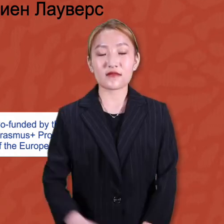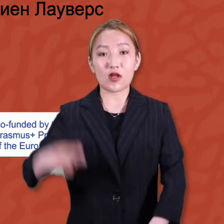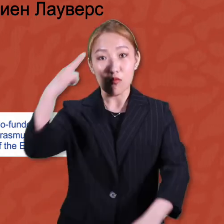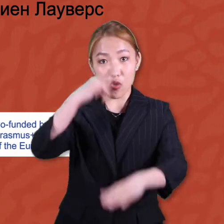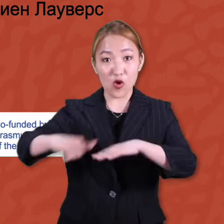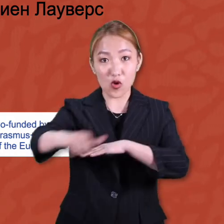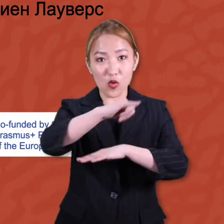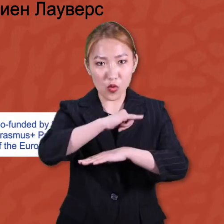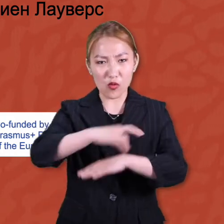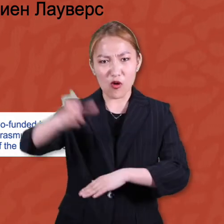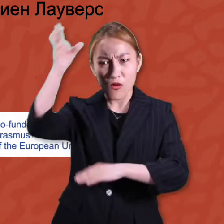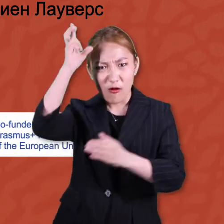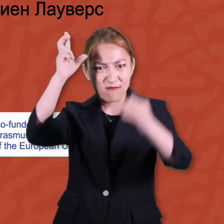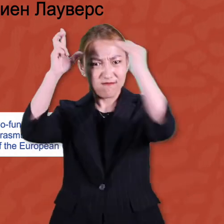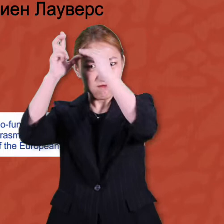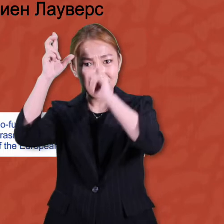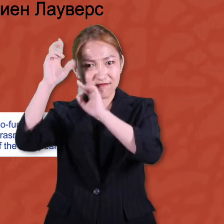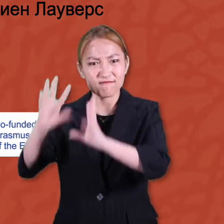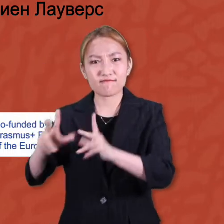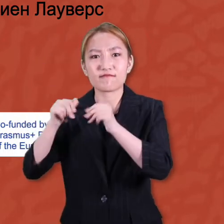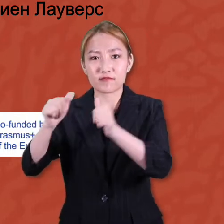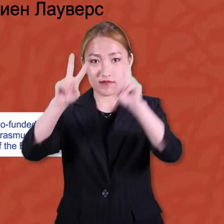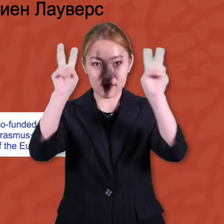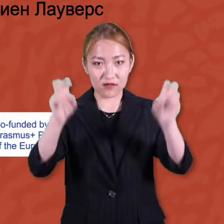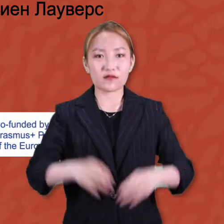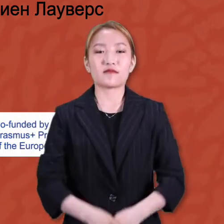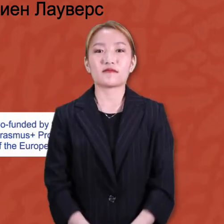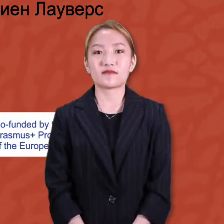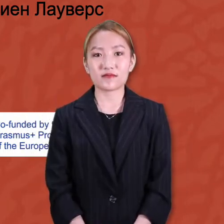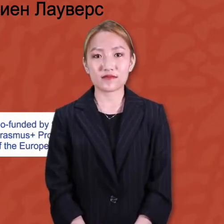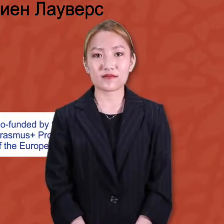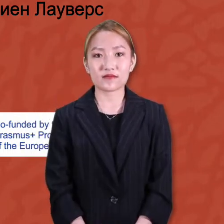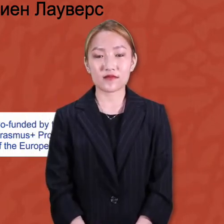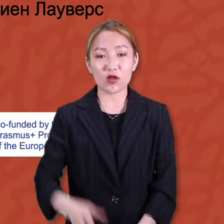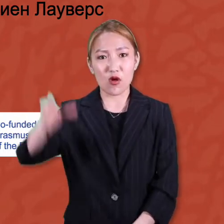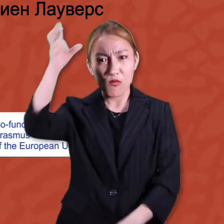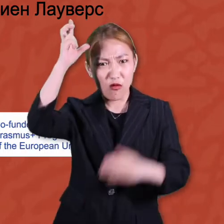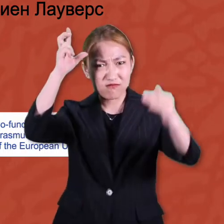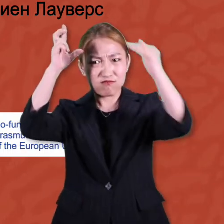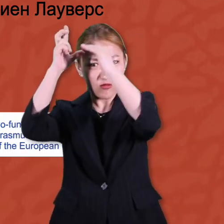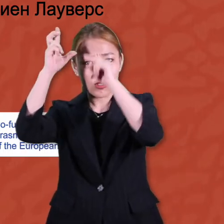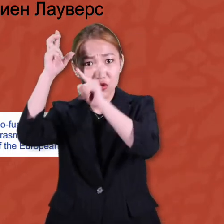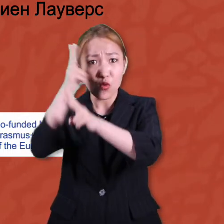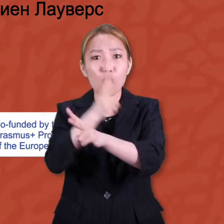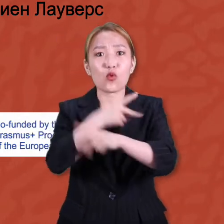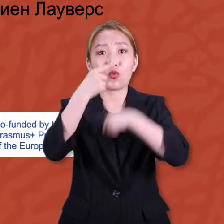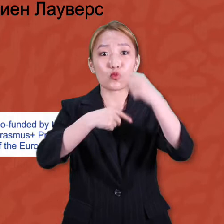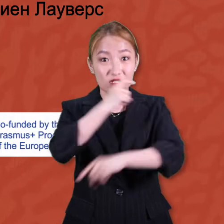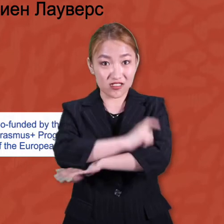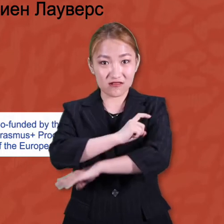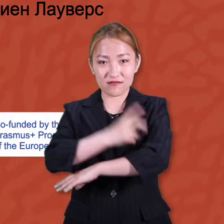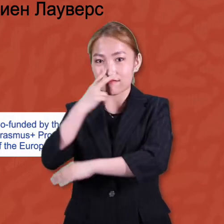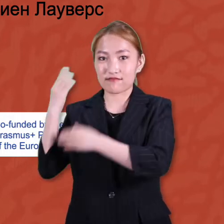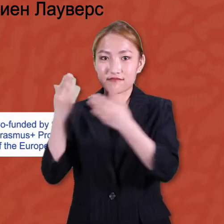Польс улсад тэг шамруулах боловсролыг бэхжүүлэх нь. Тэг шамруулах боловсролын эргэцүүлэн тухайн курс хичээлд тавтай морилно.